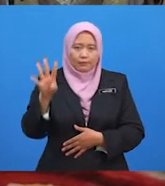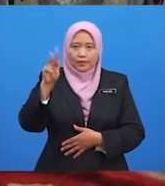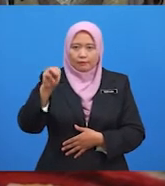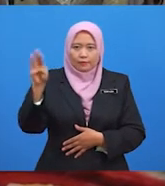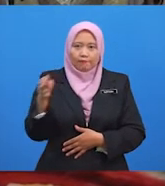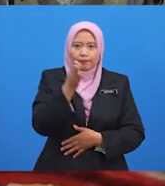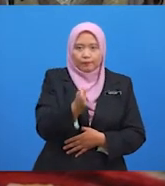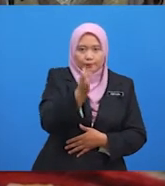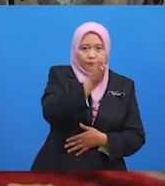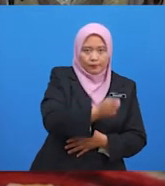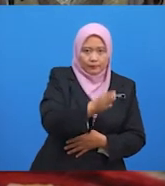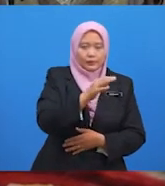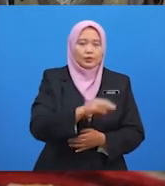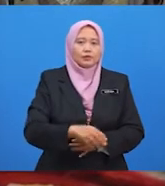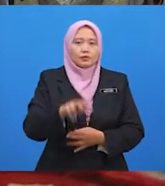44mm dan ini pula